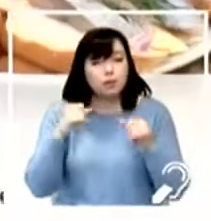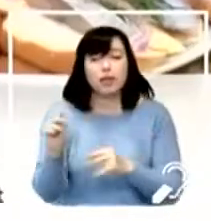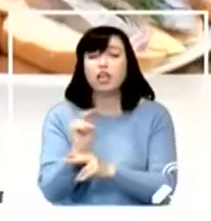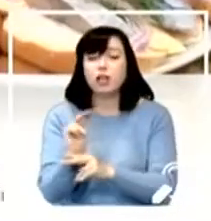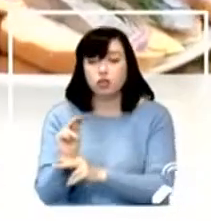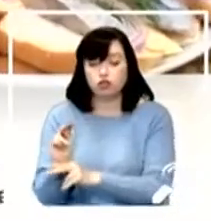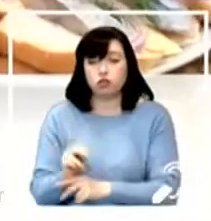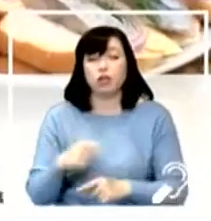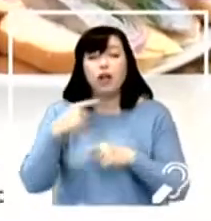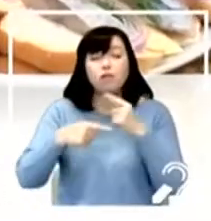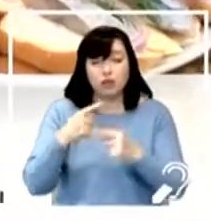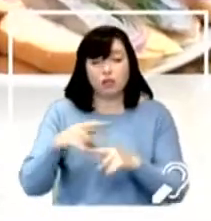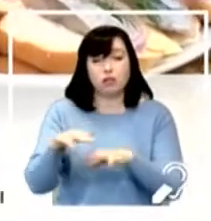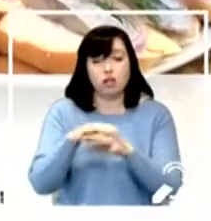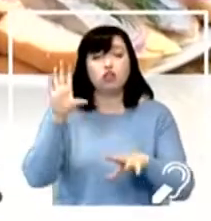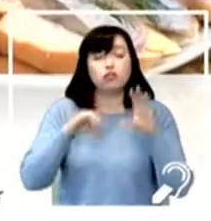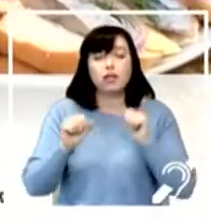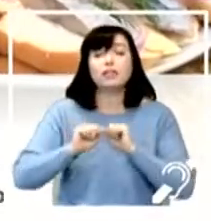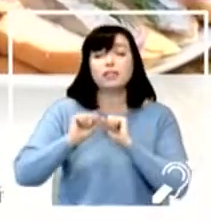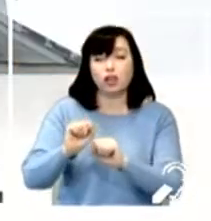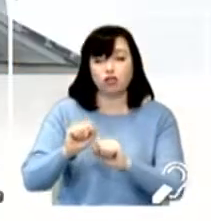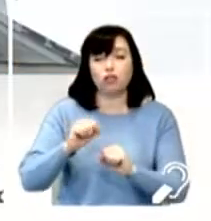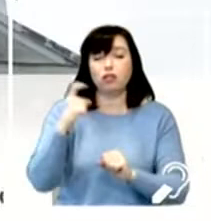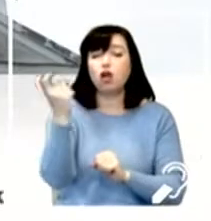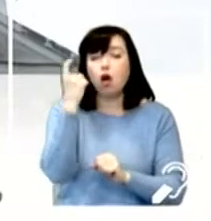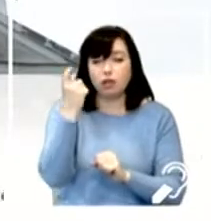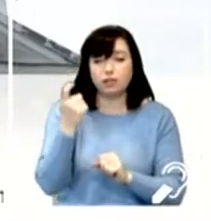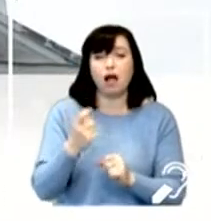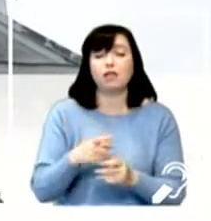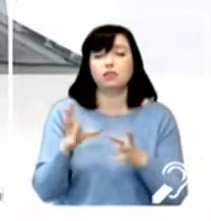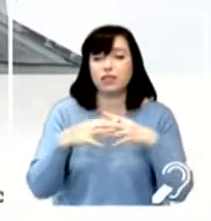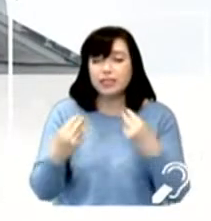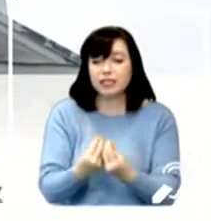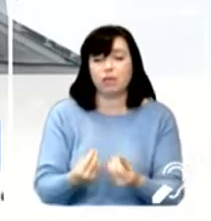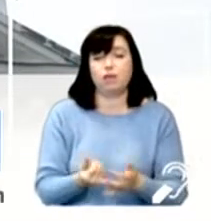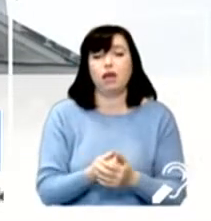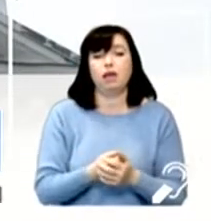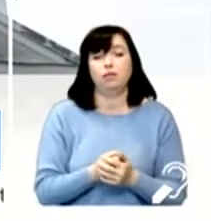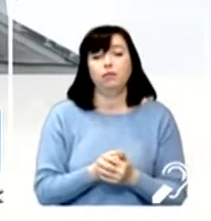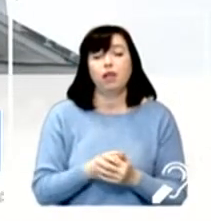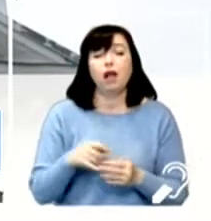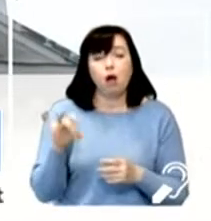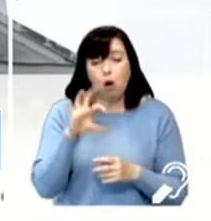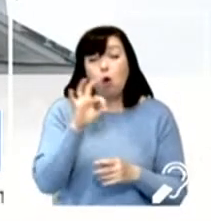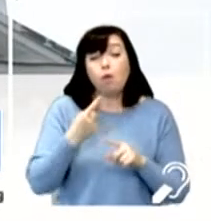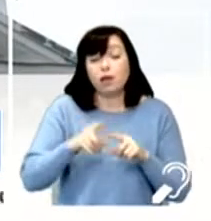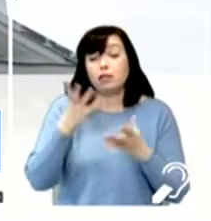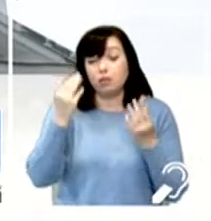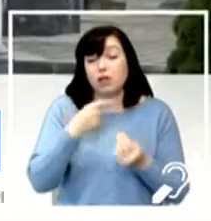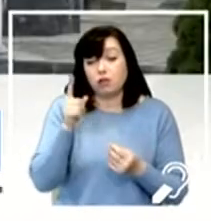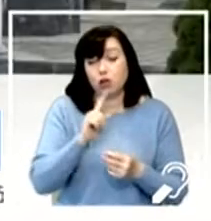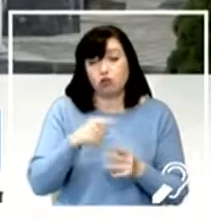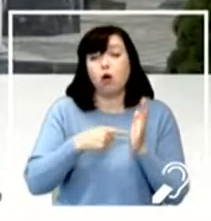tămăduitor. În tradiția populară este considerat ocrotitorul gospodăriilor, al căminului familial și patronul păstorilor, iar despre această zi se spune